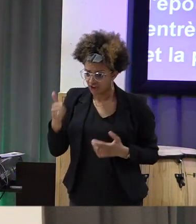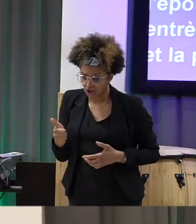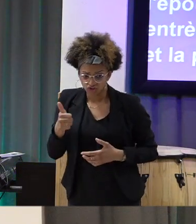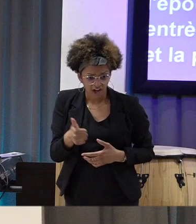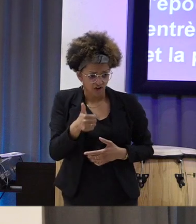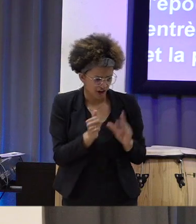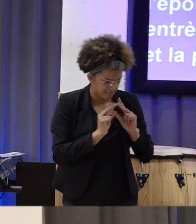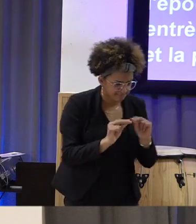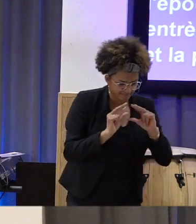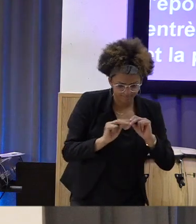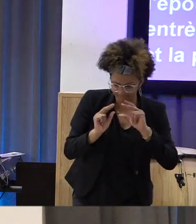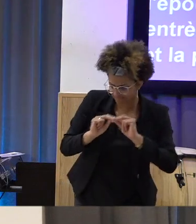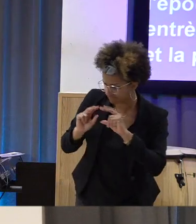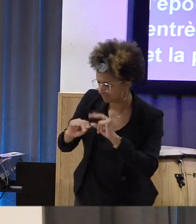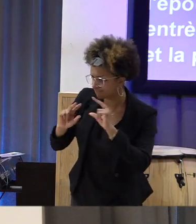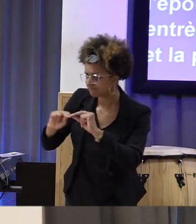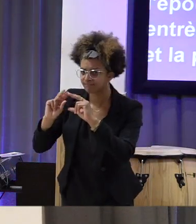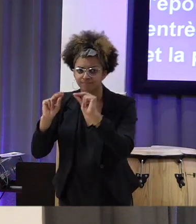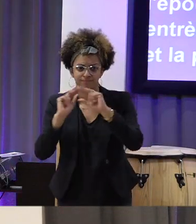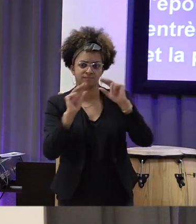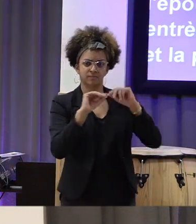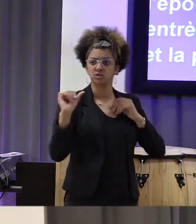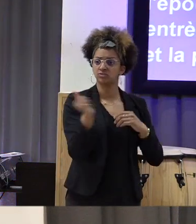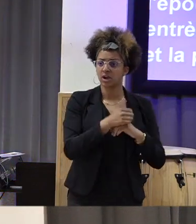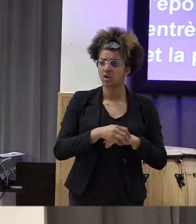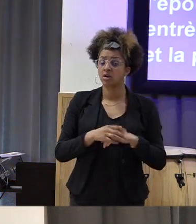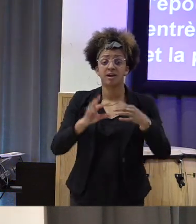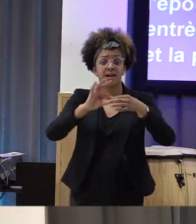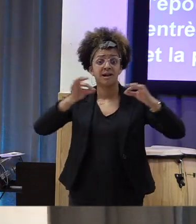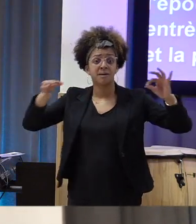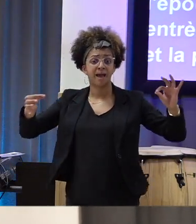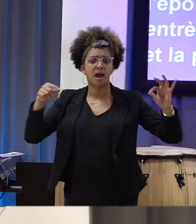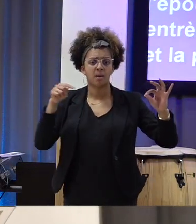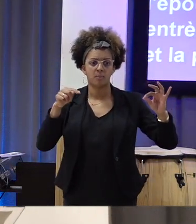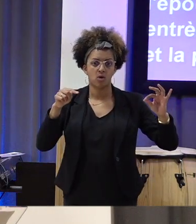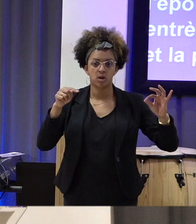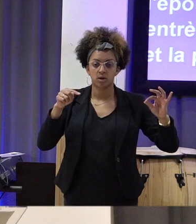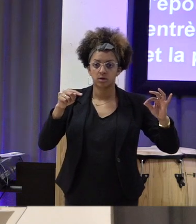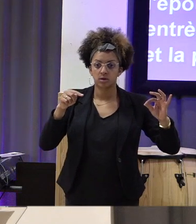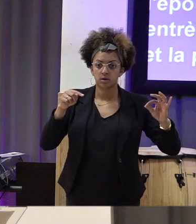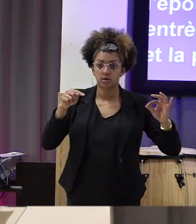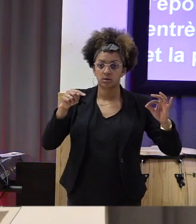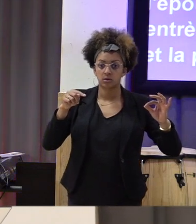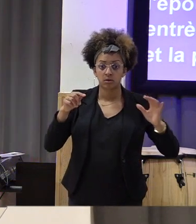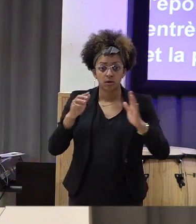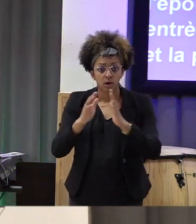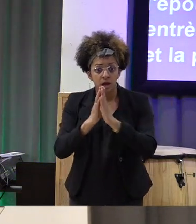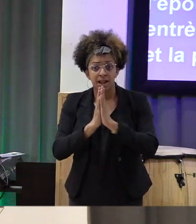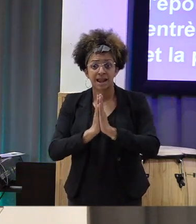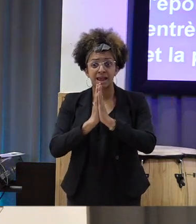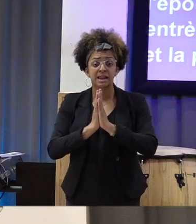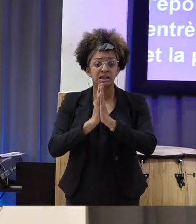Alléluia. Car dans cette parabole, il n'est pas question de l'Église comme